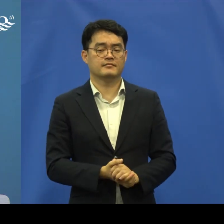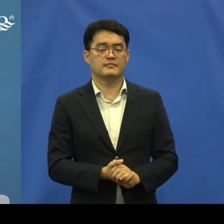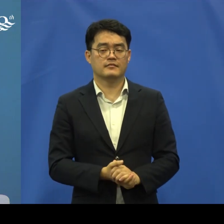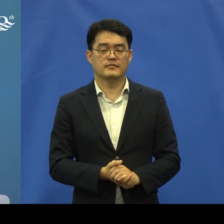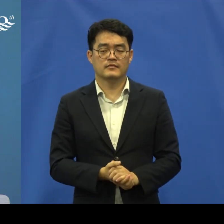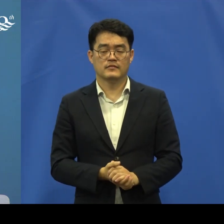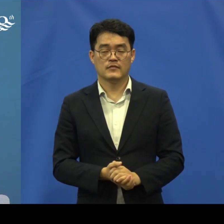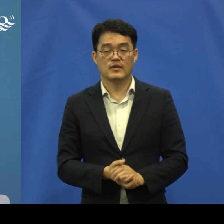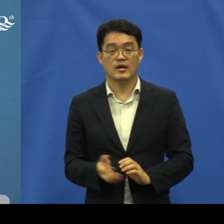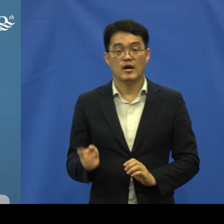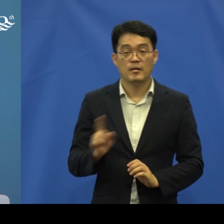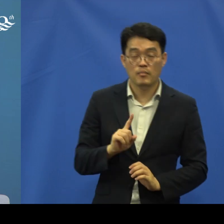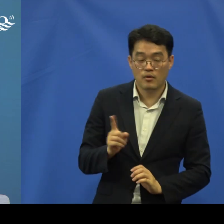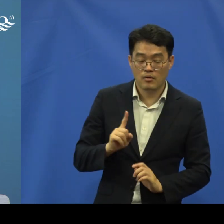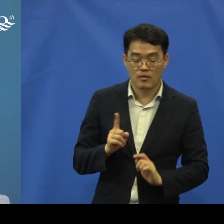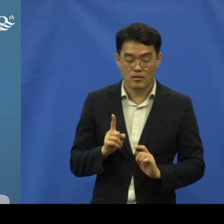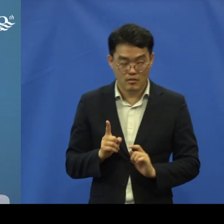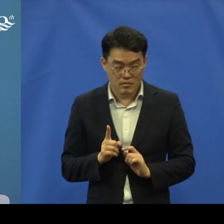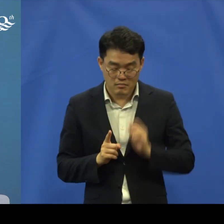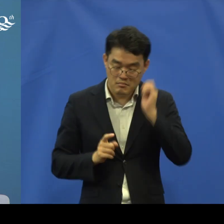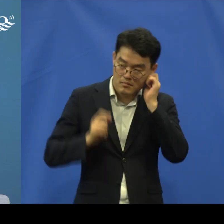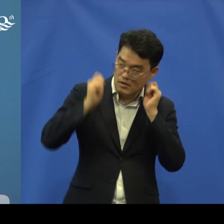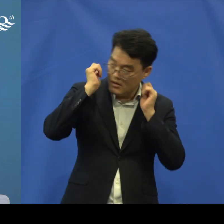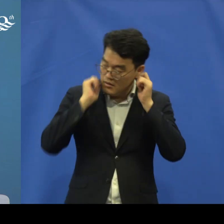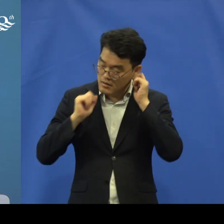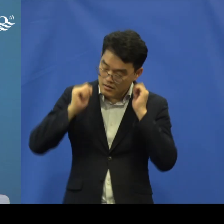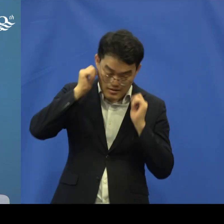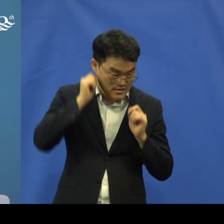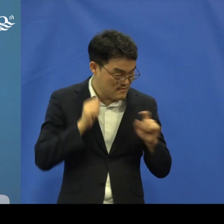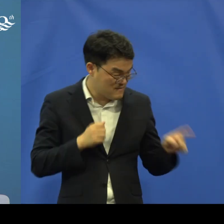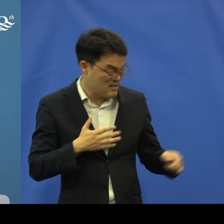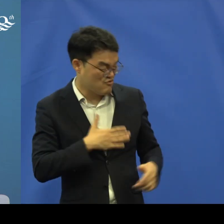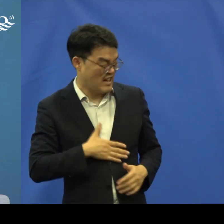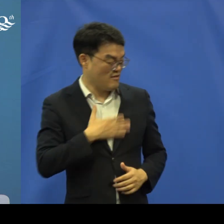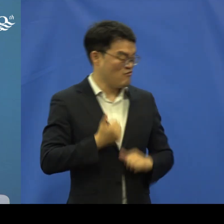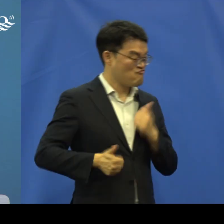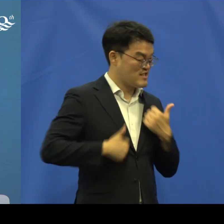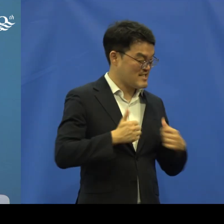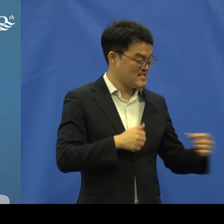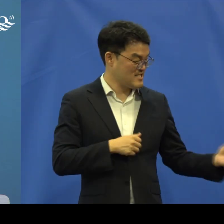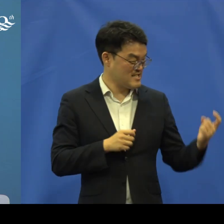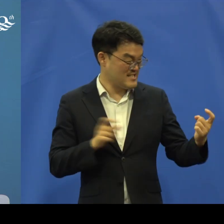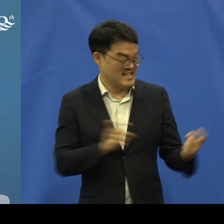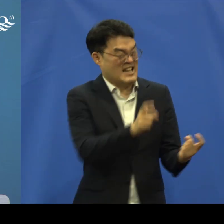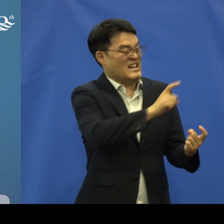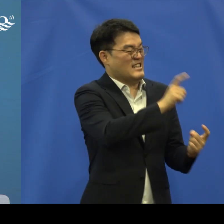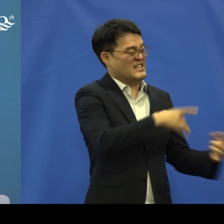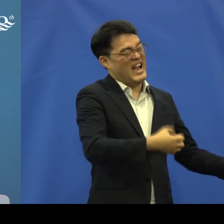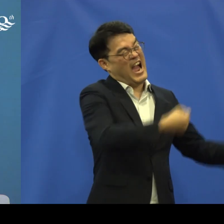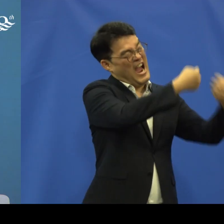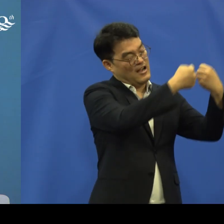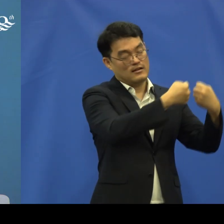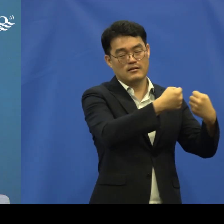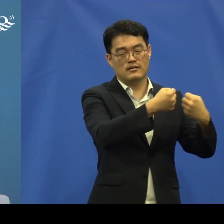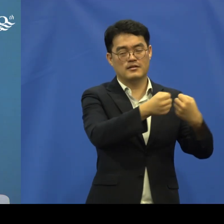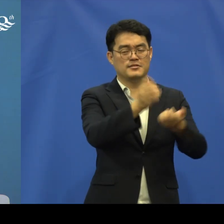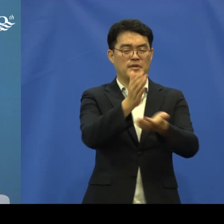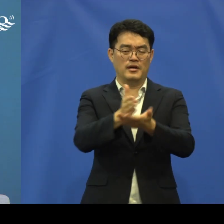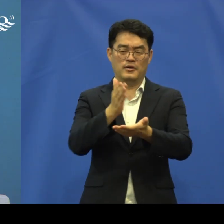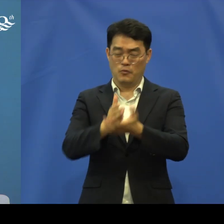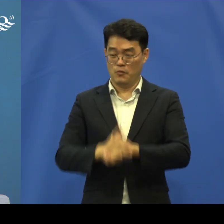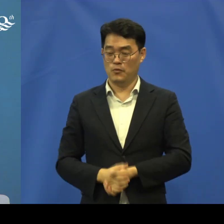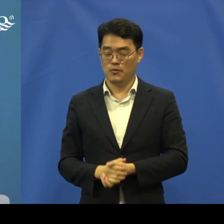괜히 싸움이 휘둘리고 괜히 내 감정에 내가 무릎을 꿇지 말라. 그래서 누가 끝을 보는